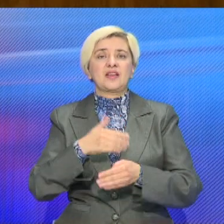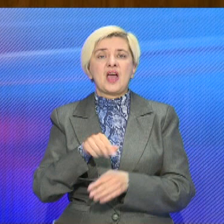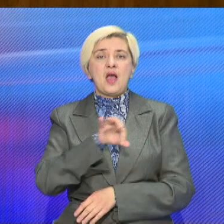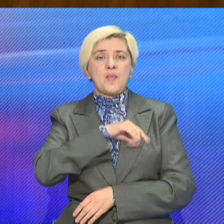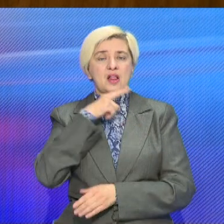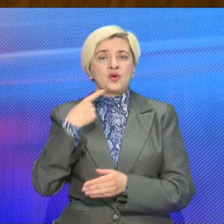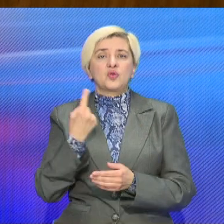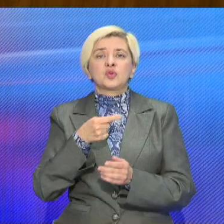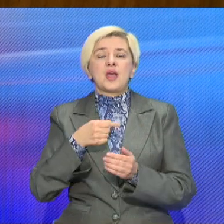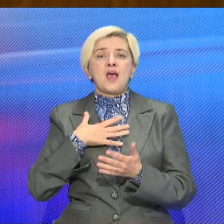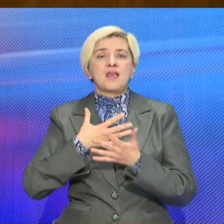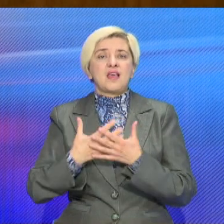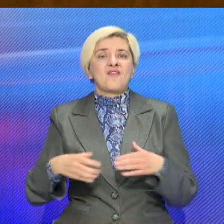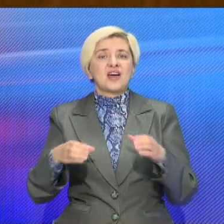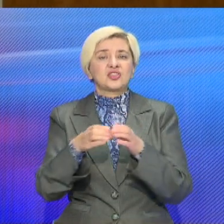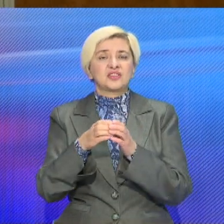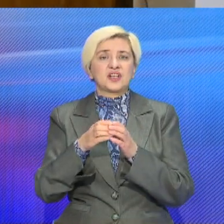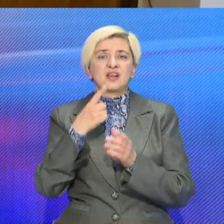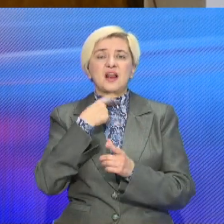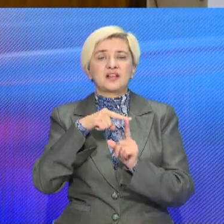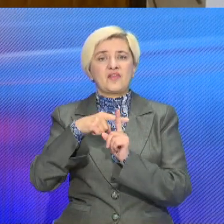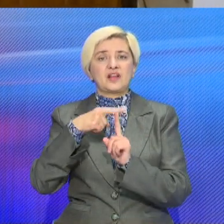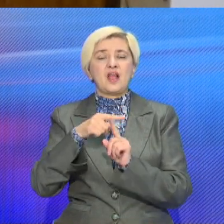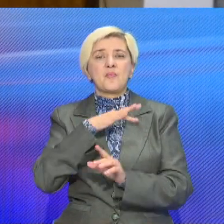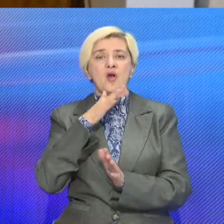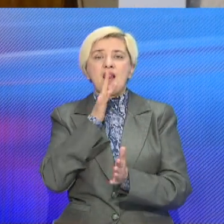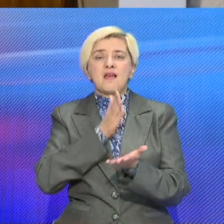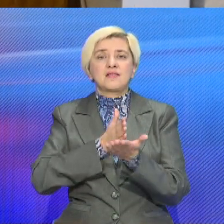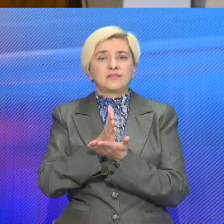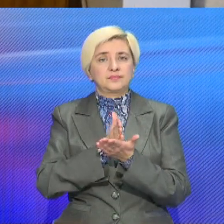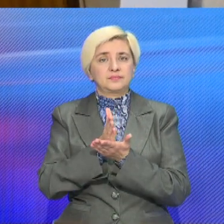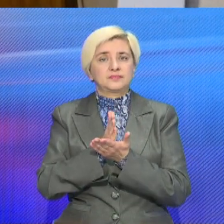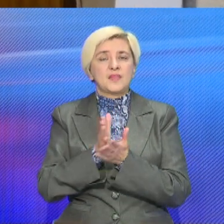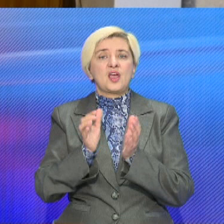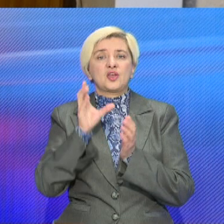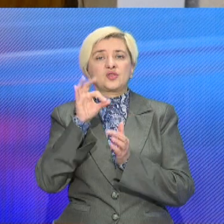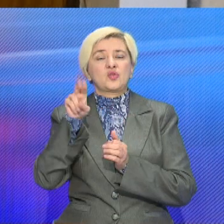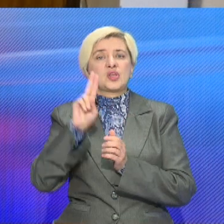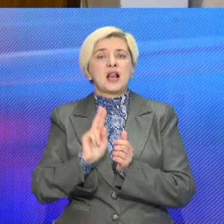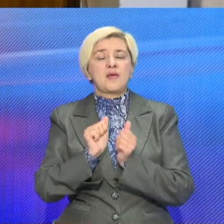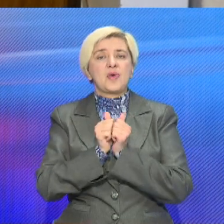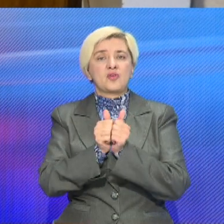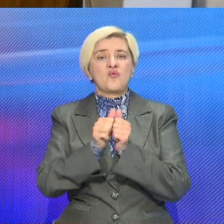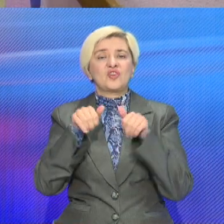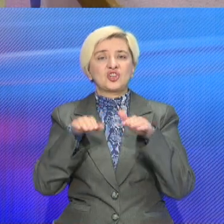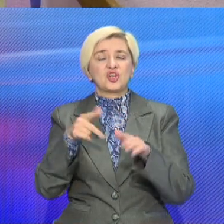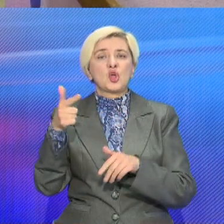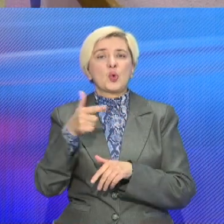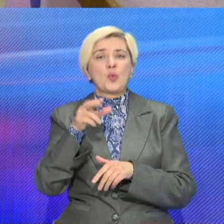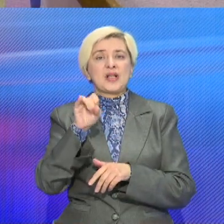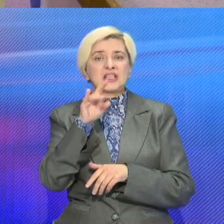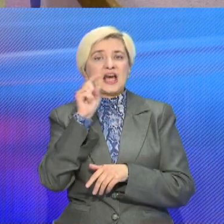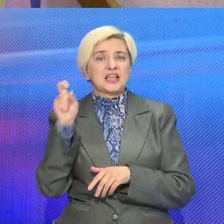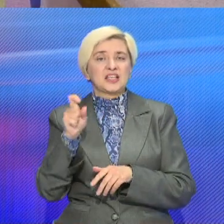Беларускае таварыства «Чырвонага крыжа» – шматгадовы надзейны сацыяльны партнёр нашай дзяржавы ў рашэнні гуманітарных задач у розных сферах, у тым ліку